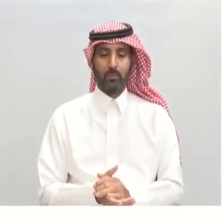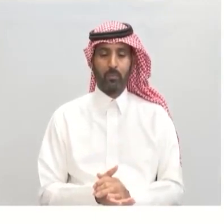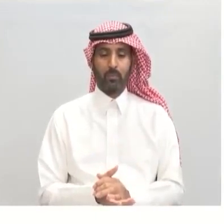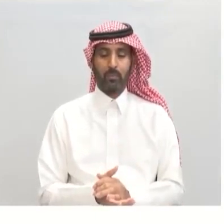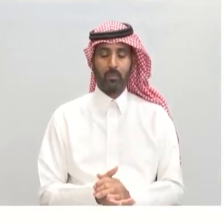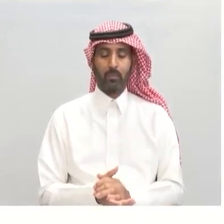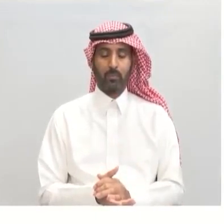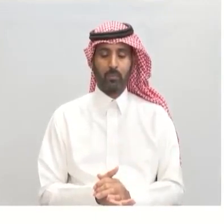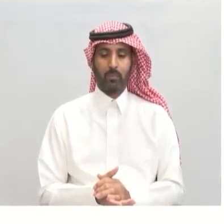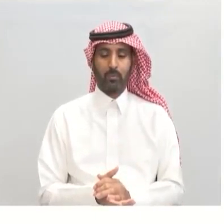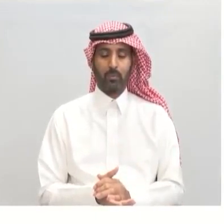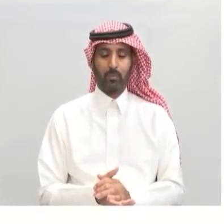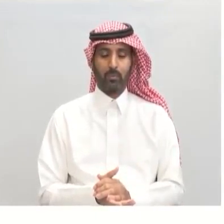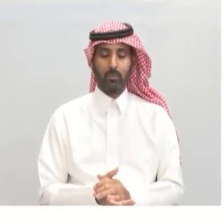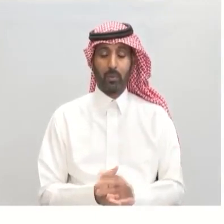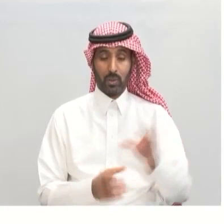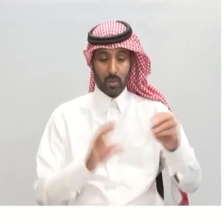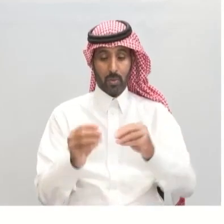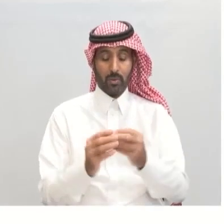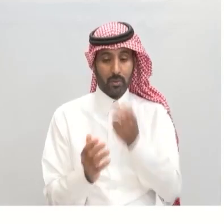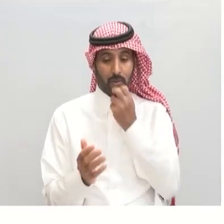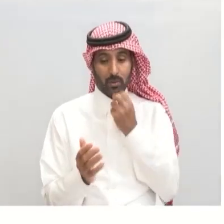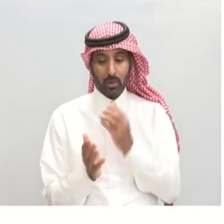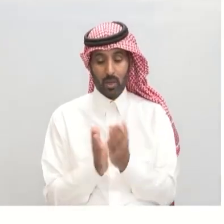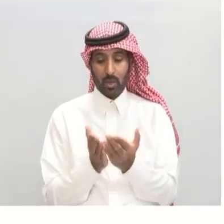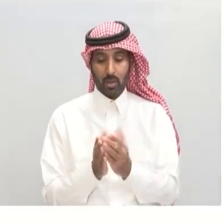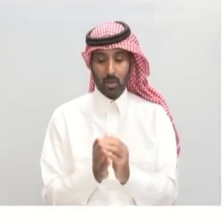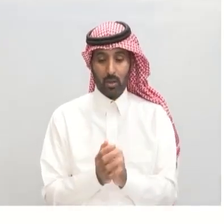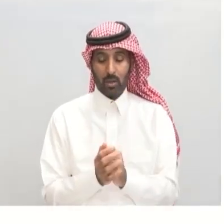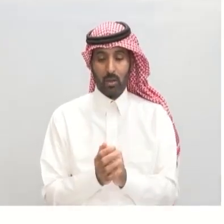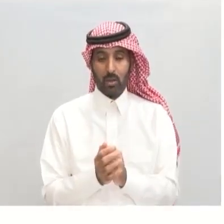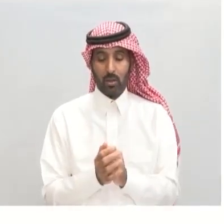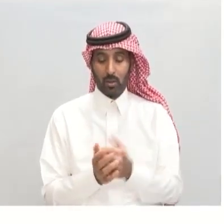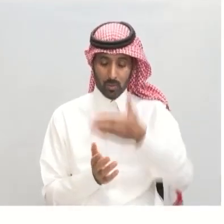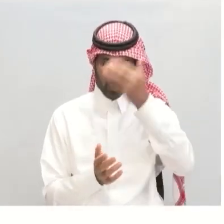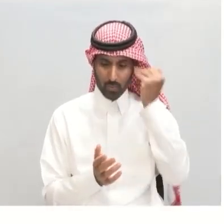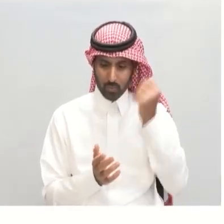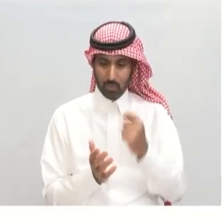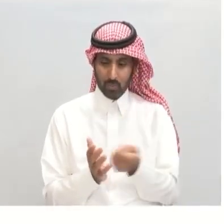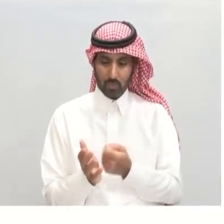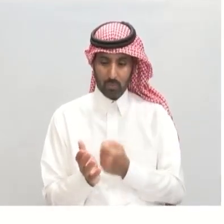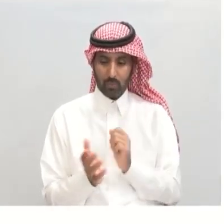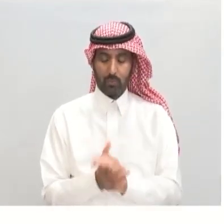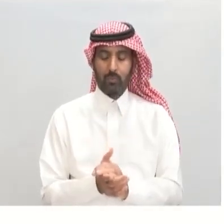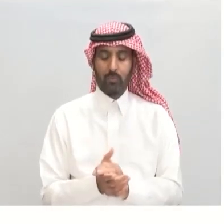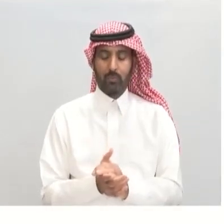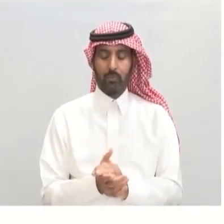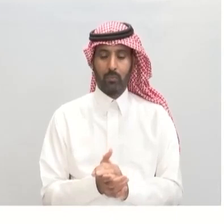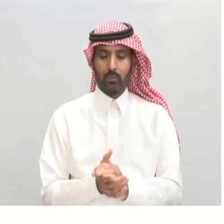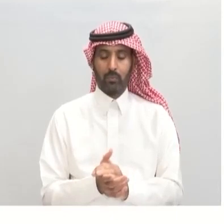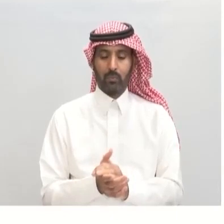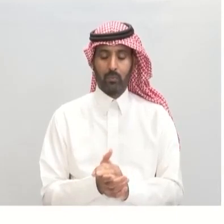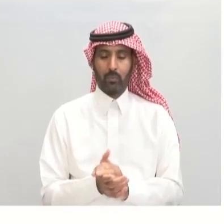ال ختم درس اليوم الا هو جمع القران الكريم وكان درسنا هو الحفظ في السطور وهو الدرس